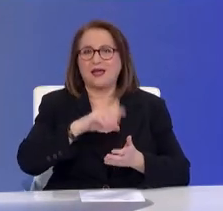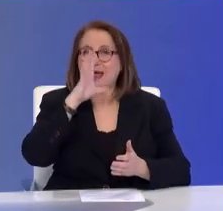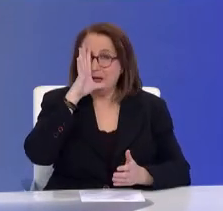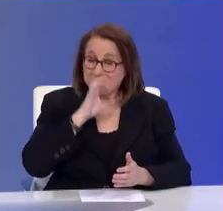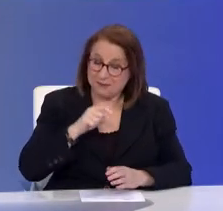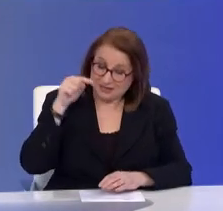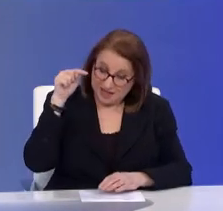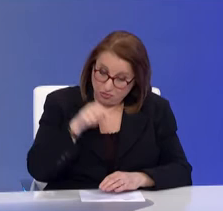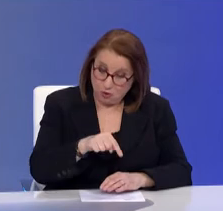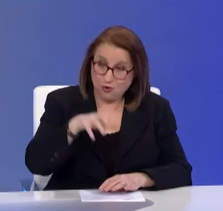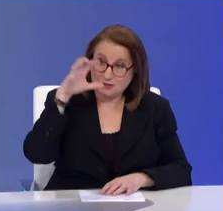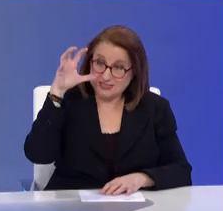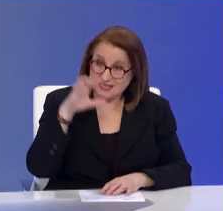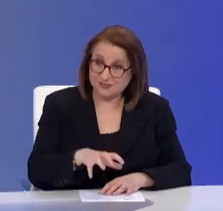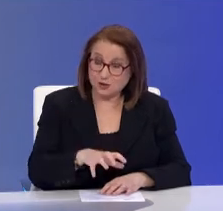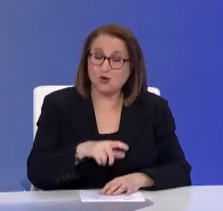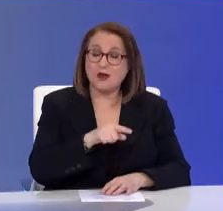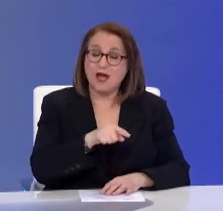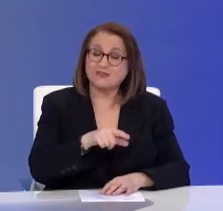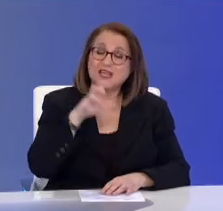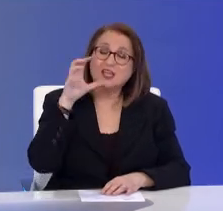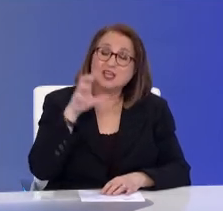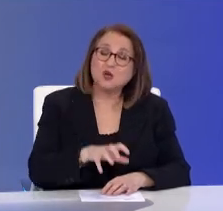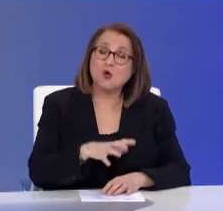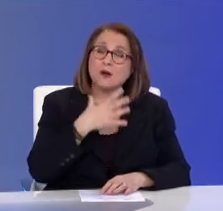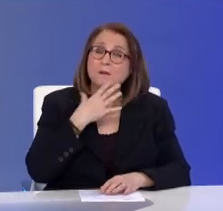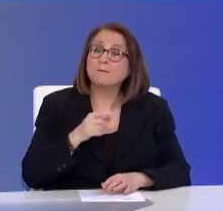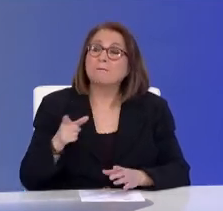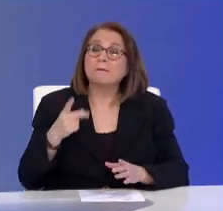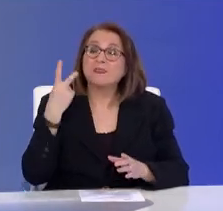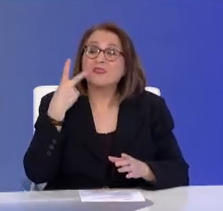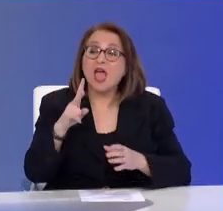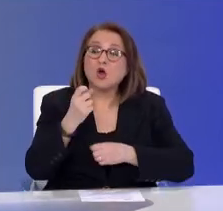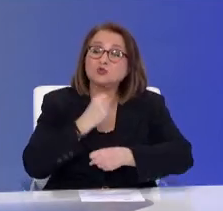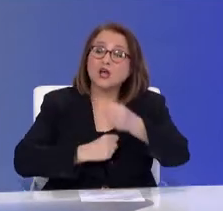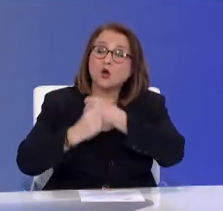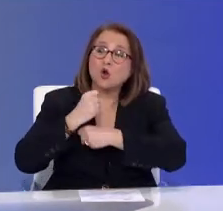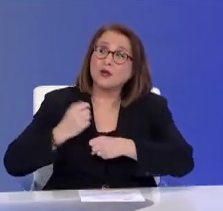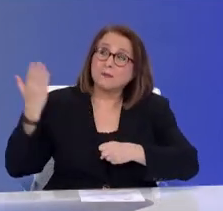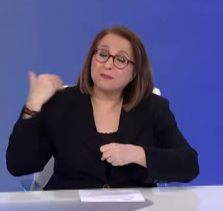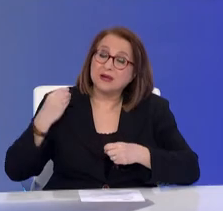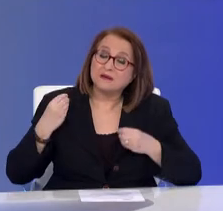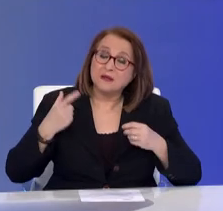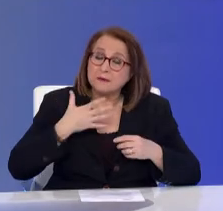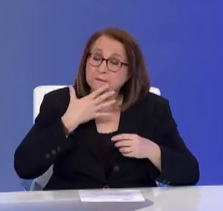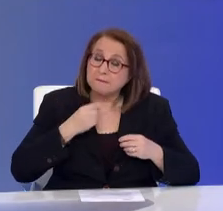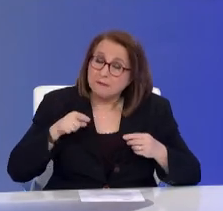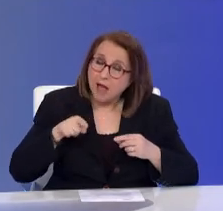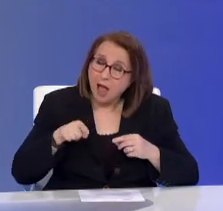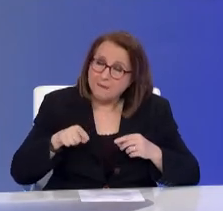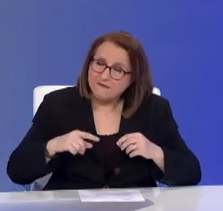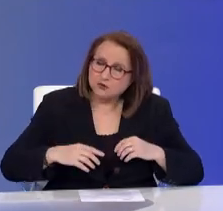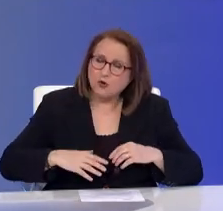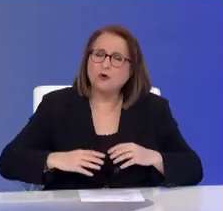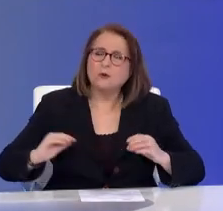έδωσε σάρκα και οστά στην Ακαδημία 200 χρόνια πριν. Το πρώτο ερώτημα που καλούμαστε να απαντήσουμε